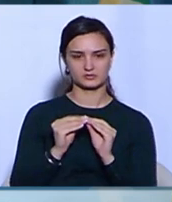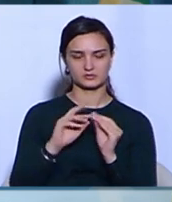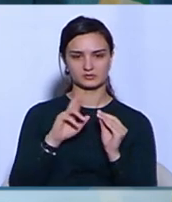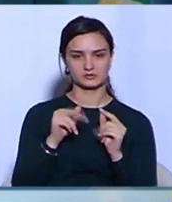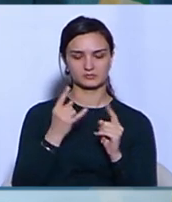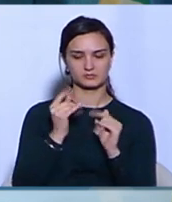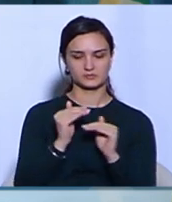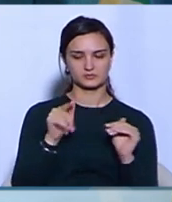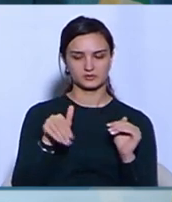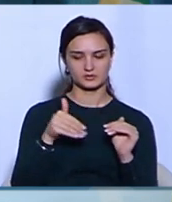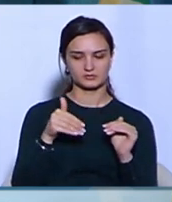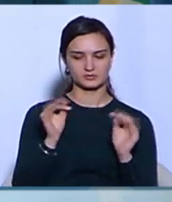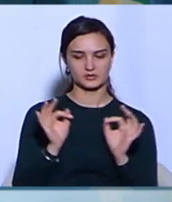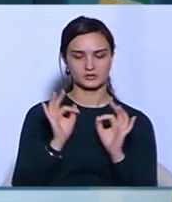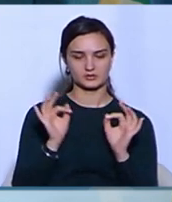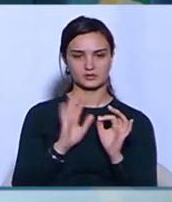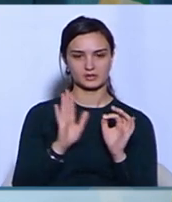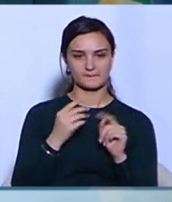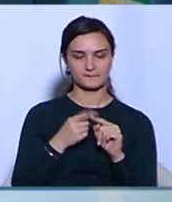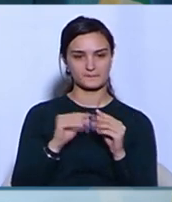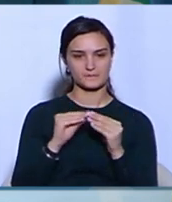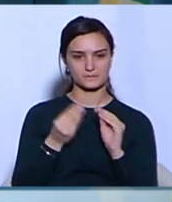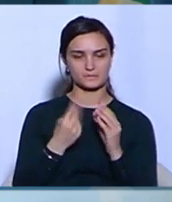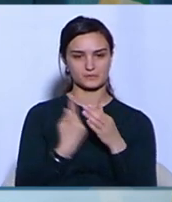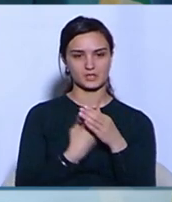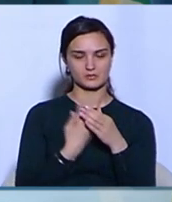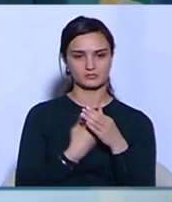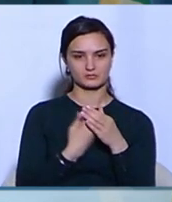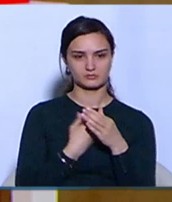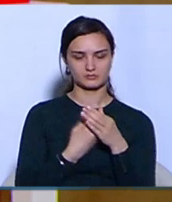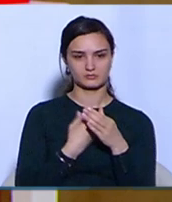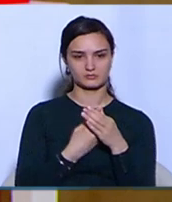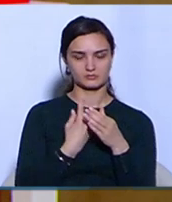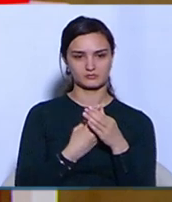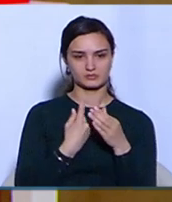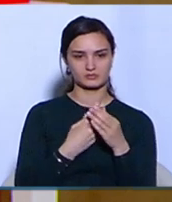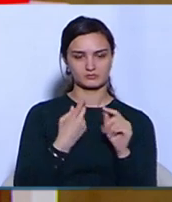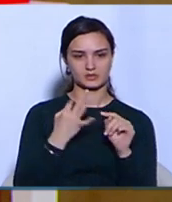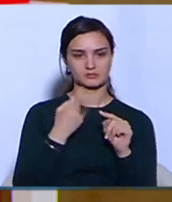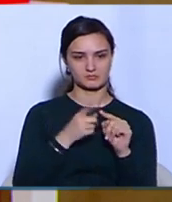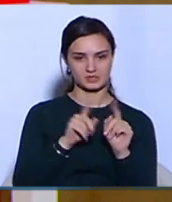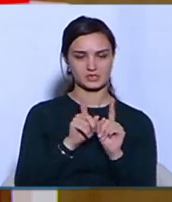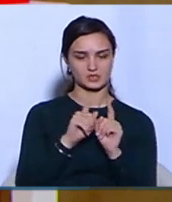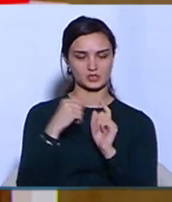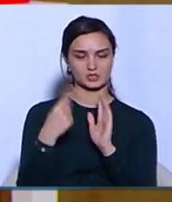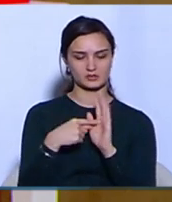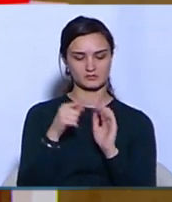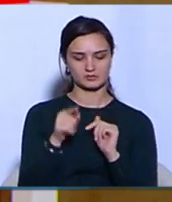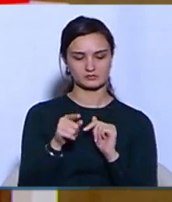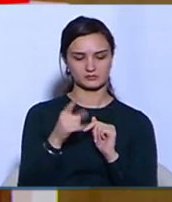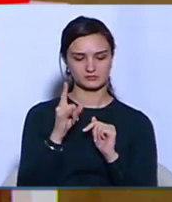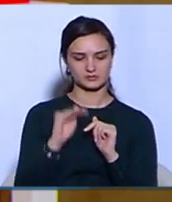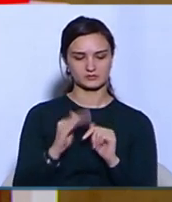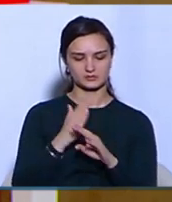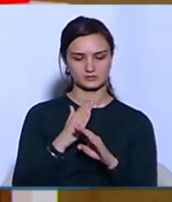Da, baš tara, tara najri, čitko problema, autizmi, nam pila da zgonija. Kondes magram, tko je čan maka se ti šekitva. Aj